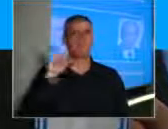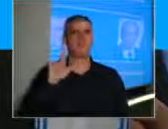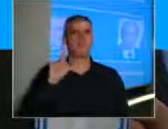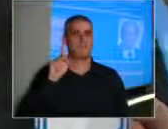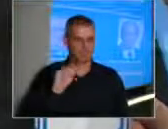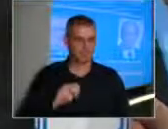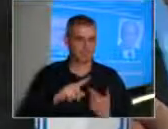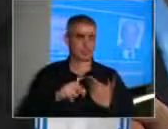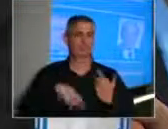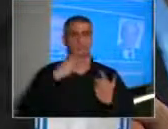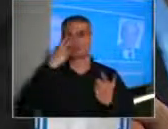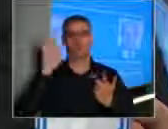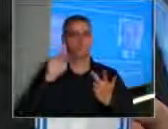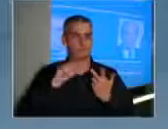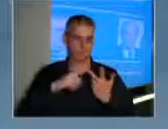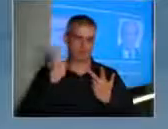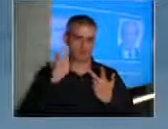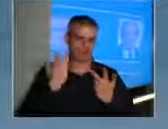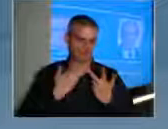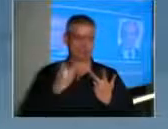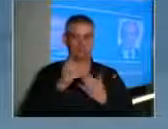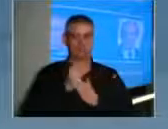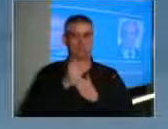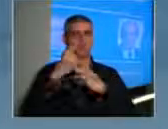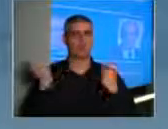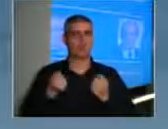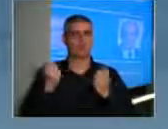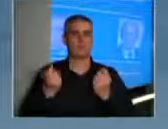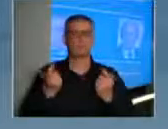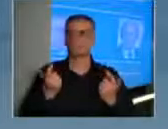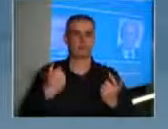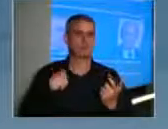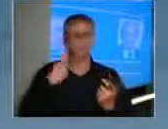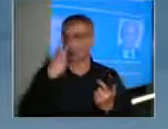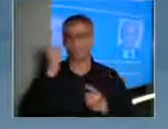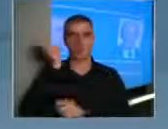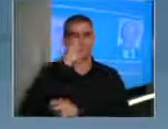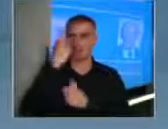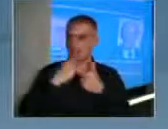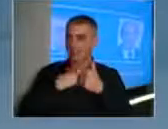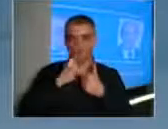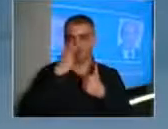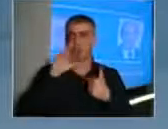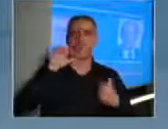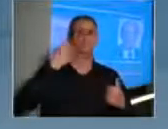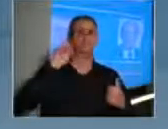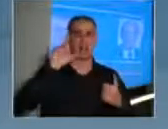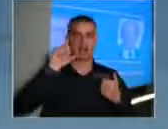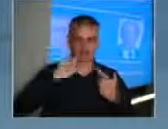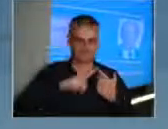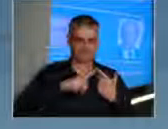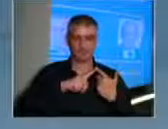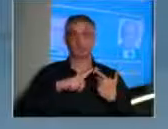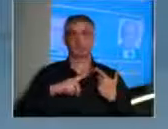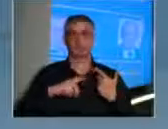לוין, אני רואה את נתניהו כמובן מוביל את הקמפיין, אני לא רואה את מירי רגב, אני לא רואה את אמסלם, אני לא רואה